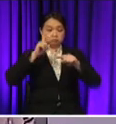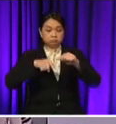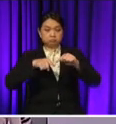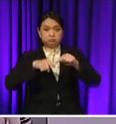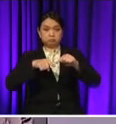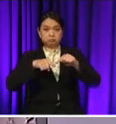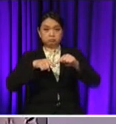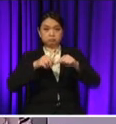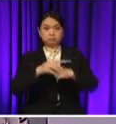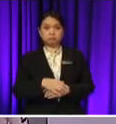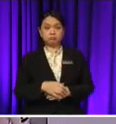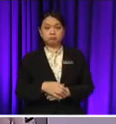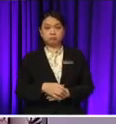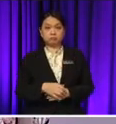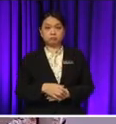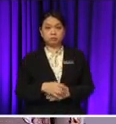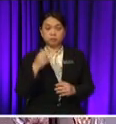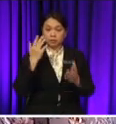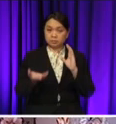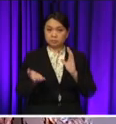orang yang berbeda